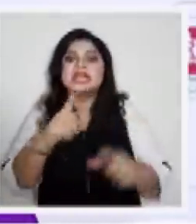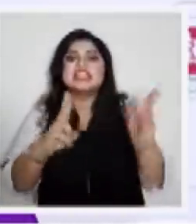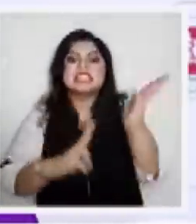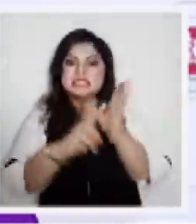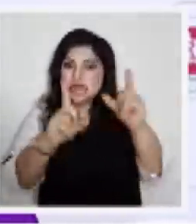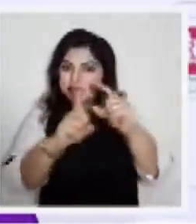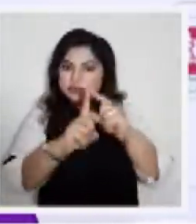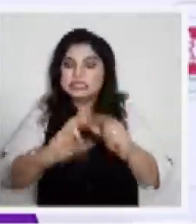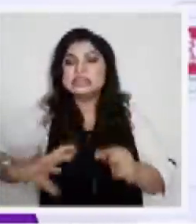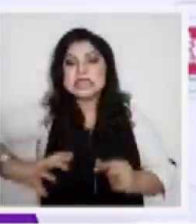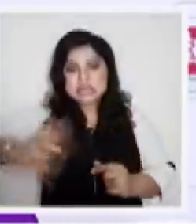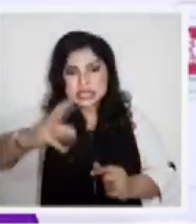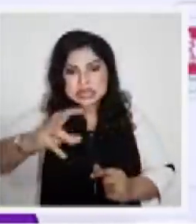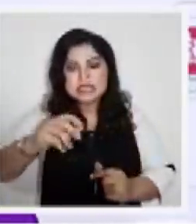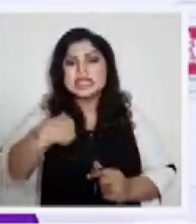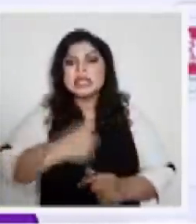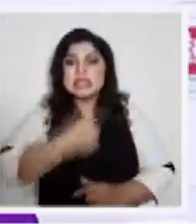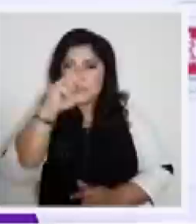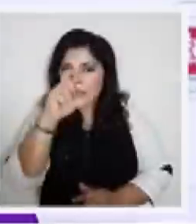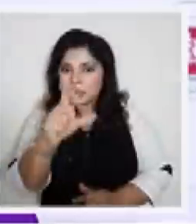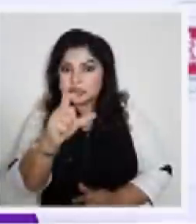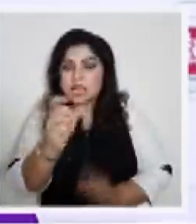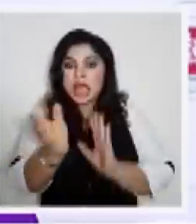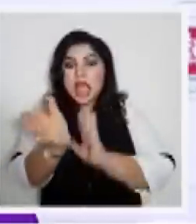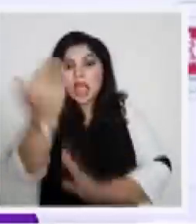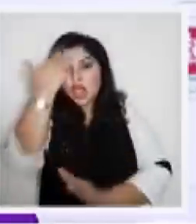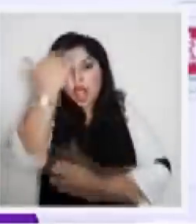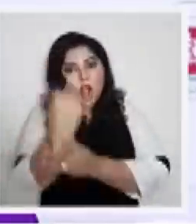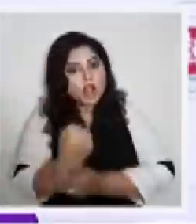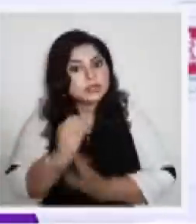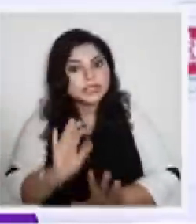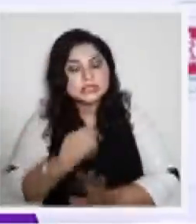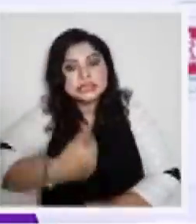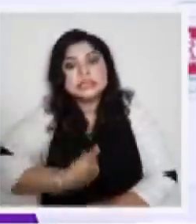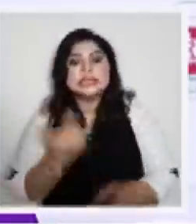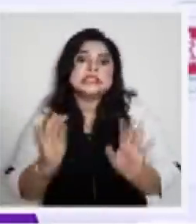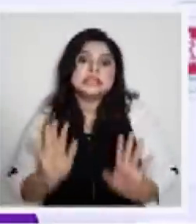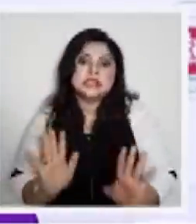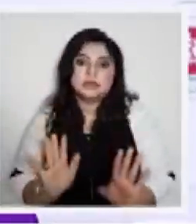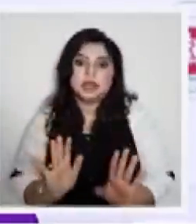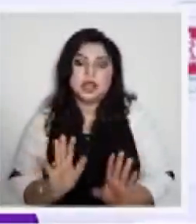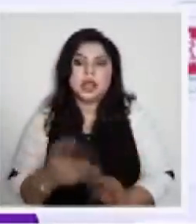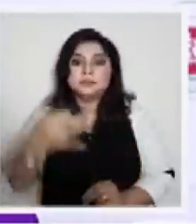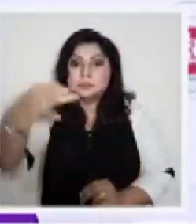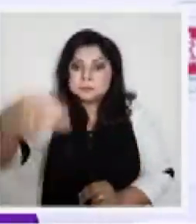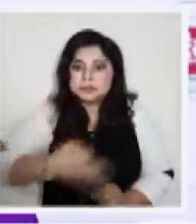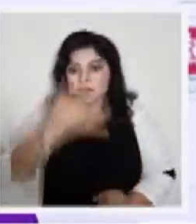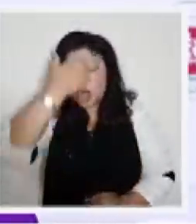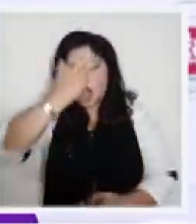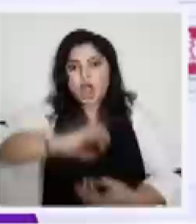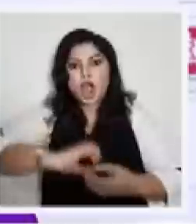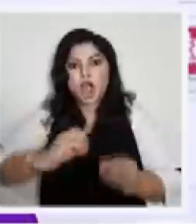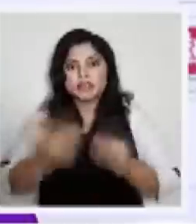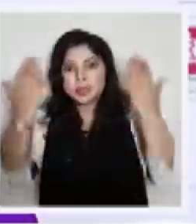বা অসংক্রামক ব্যাধিতে ভুগছেন, যেমন উচ্চ রক্তচাপ, ডায়াবেটিস, হার্ট ডিজিজ, কিডনি ডিজিজ, ক্যান্সার, তাদের